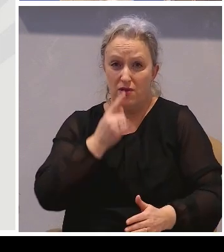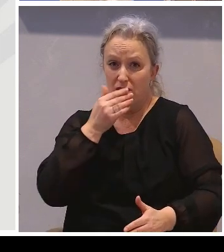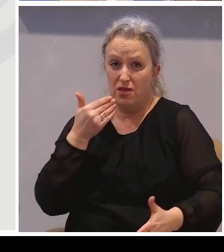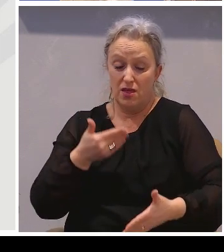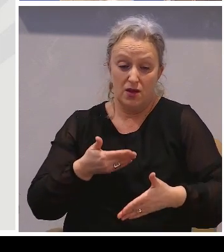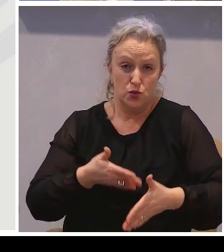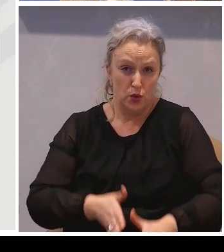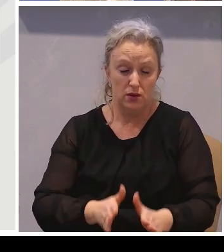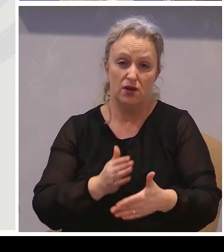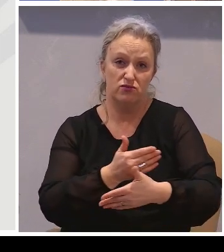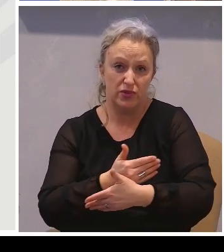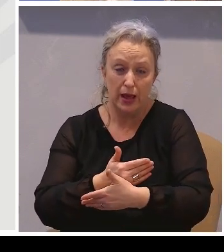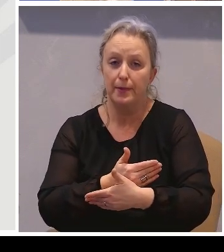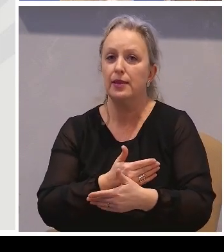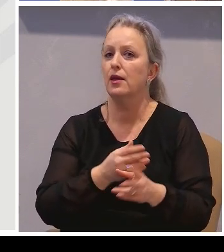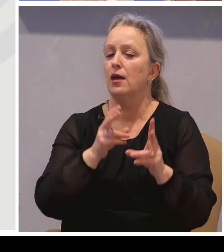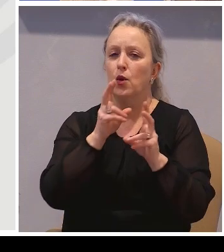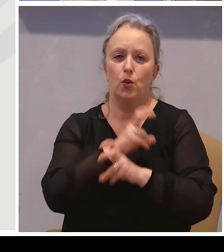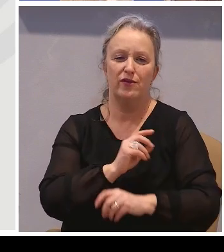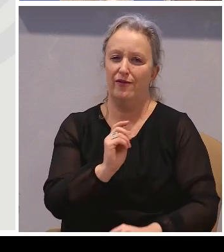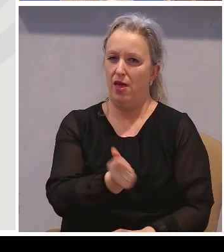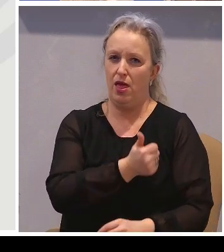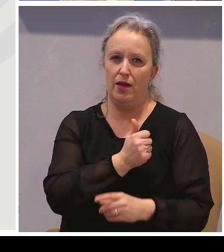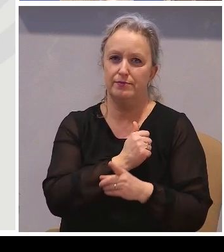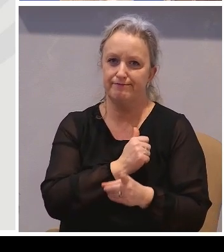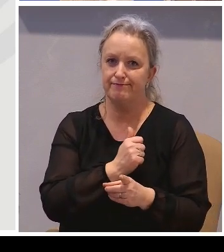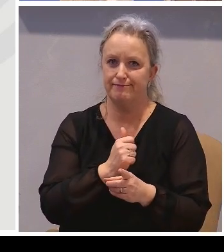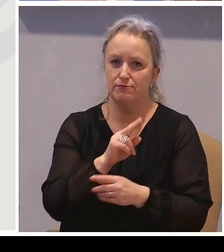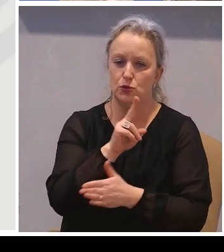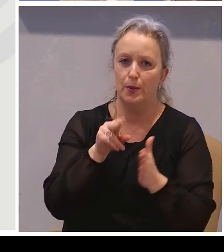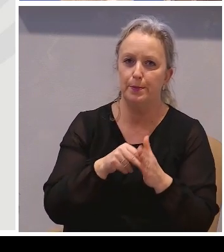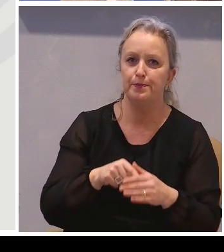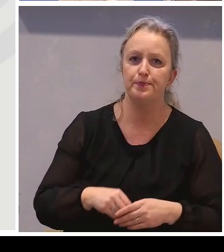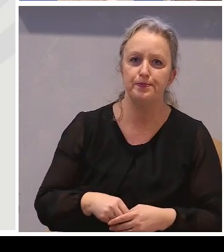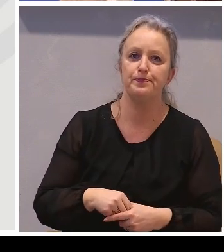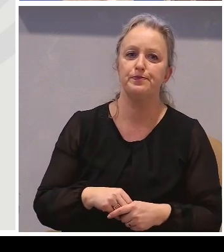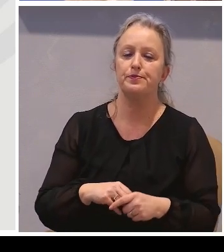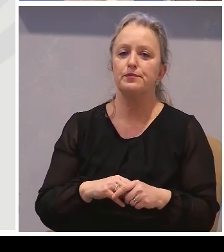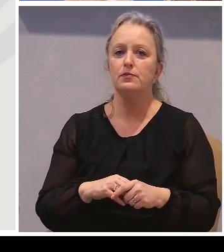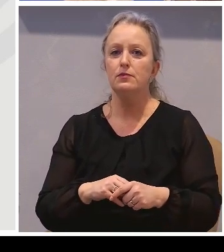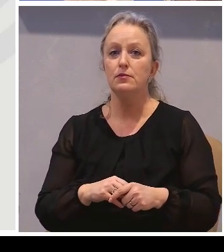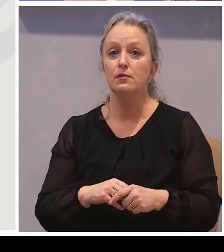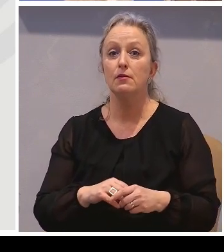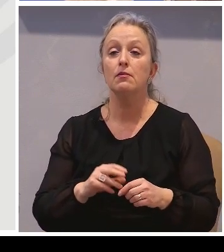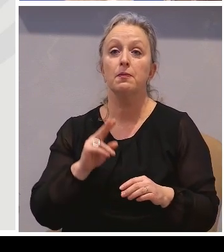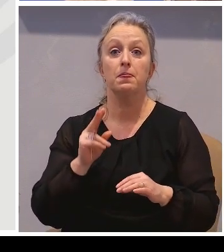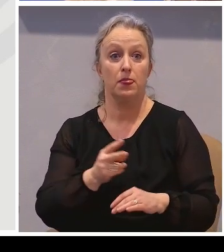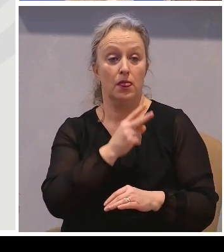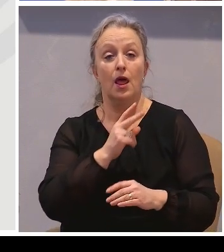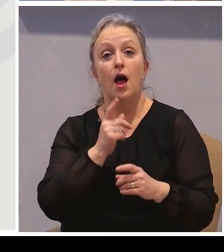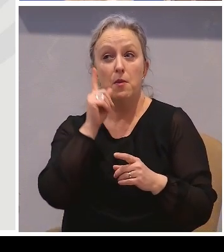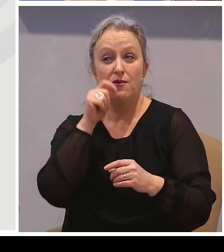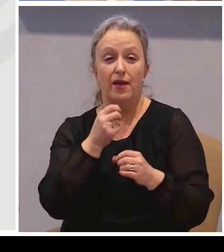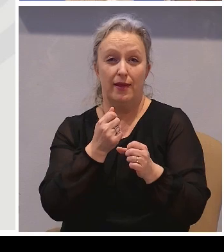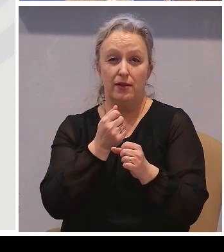vähe. So there Et see aren't on many kindlasti clinical kitsaskohad, trials millega siis about tegeletakse. newborn infants and See pilt infants. näitab tegelikult seda, et